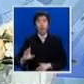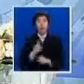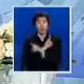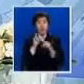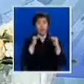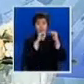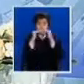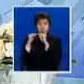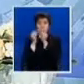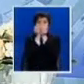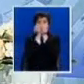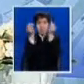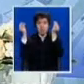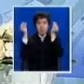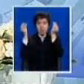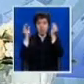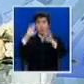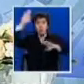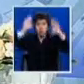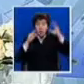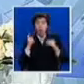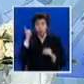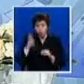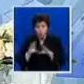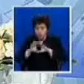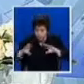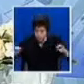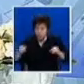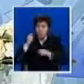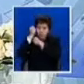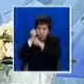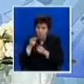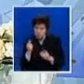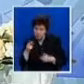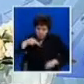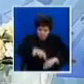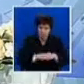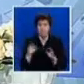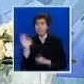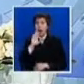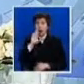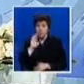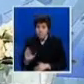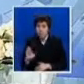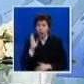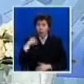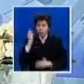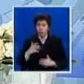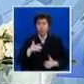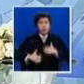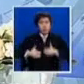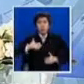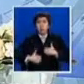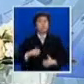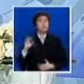รัฐธรรมนูญกำกับเอาไว้ชัดเจนว่าต้องเป็นการชุมนุมโดยสงบปราศจากอาวุธและต้องไม่สร้างความเดือดร้อนให้กับพี่น้องประชาชน